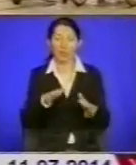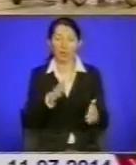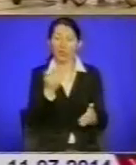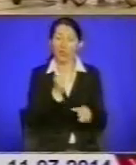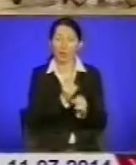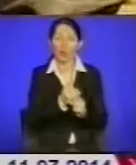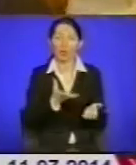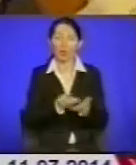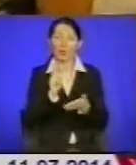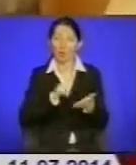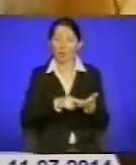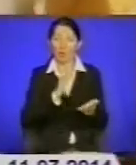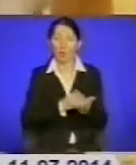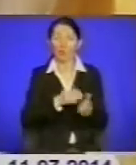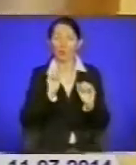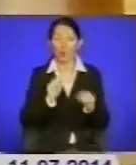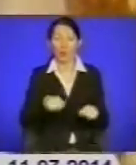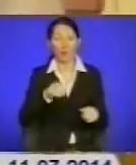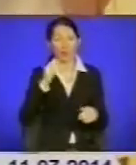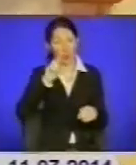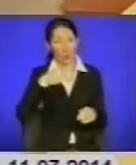цілковите право вимагати поліпшення свого життя.